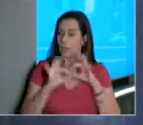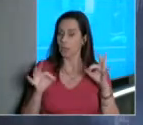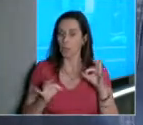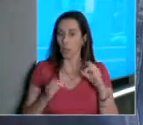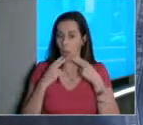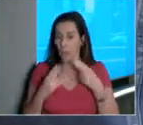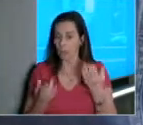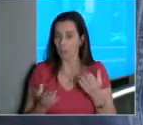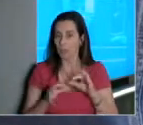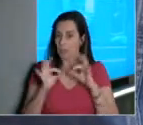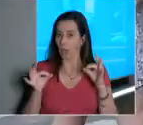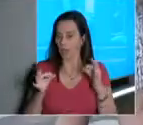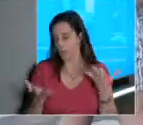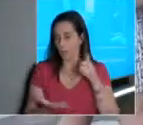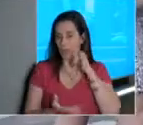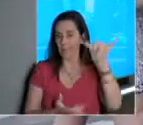להגיב. אז התחלנו את המסע.